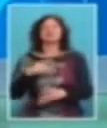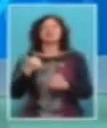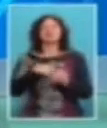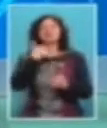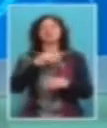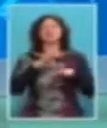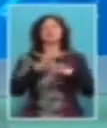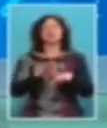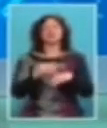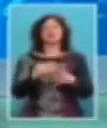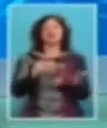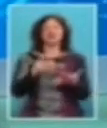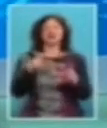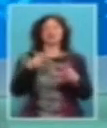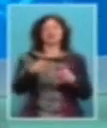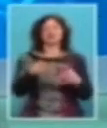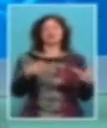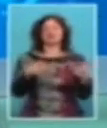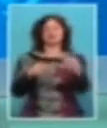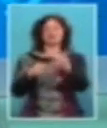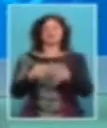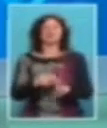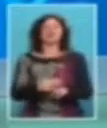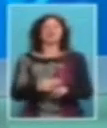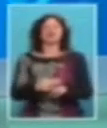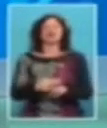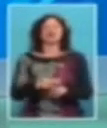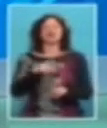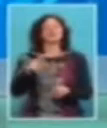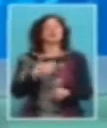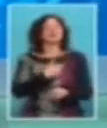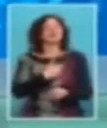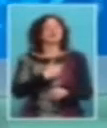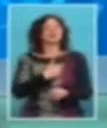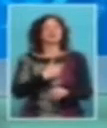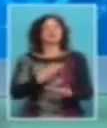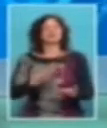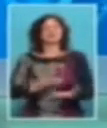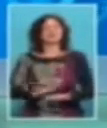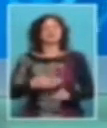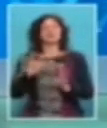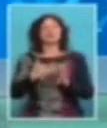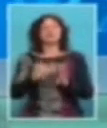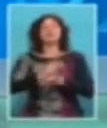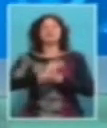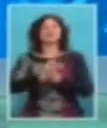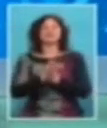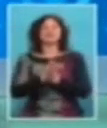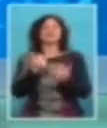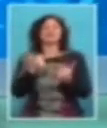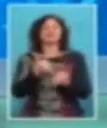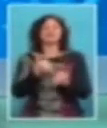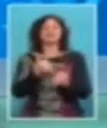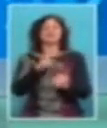необходимо проводить эти манипуляции. В свою очередь, жители областного центра хотят жить в городе с густой растительностью и чистым